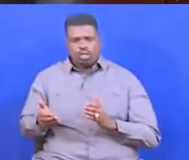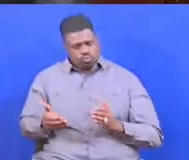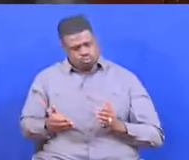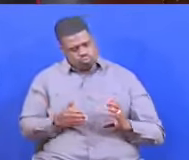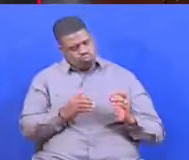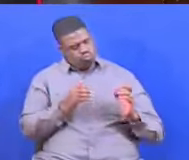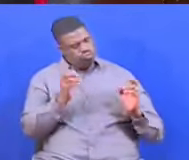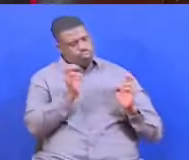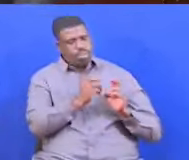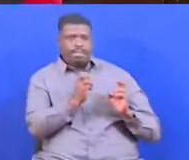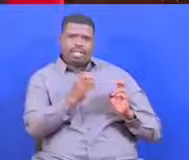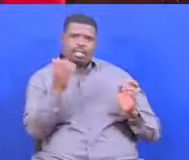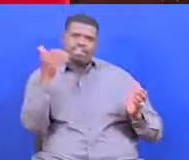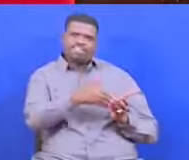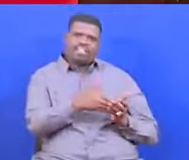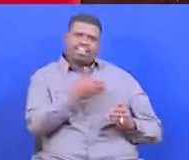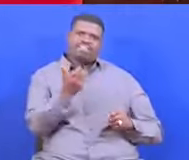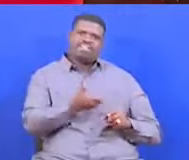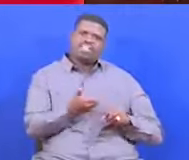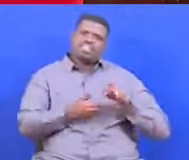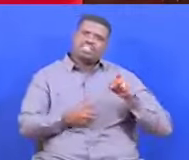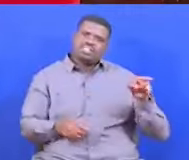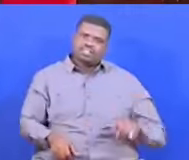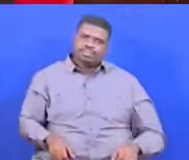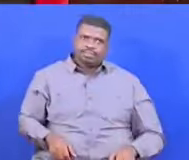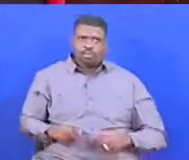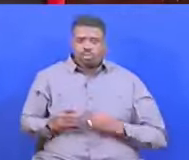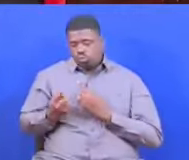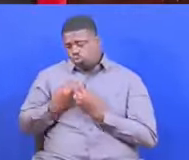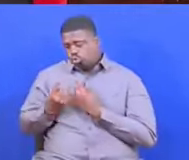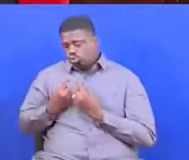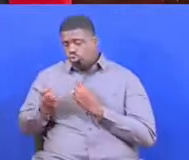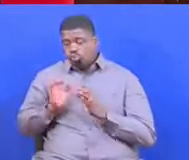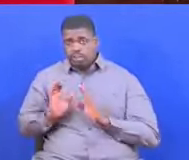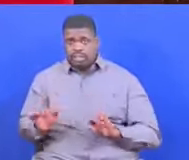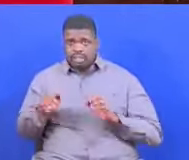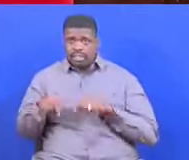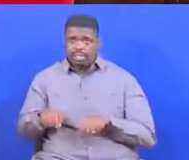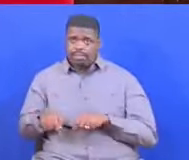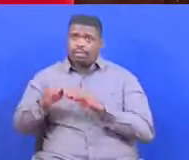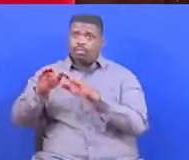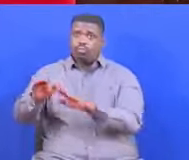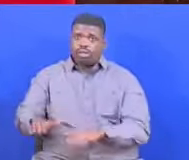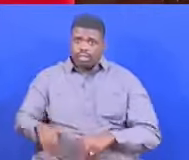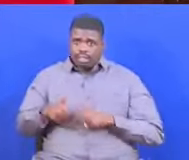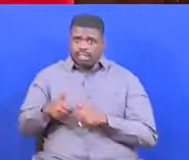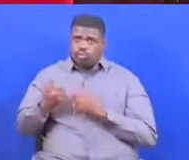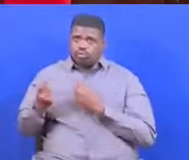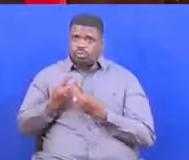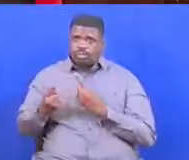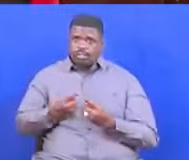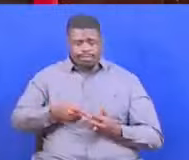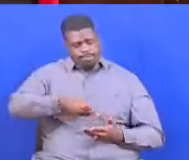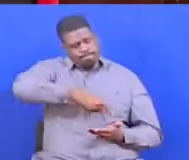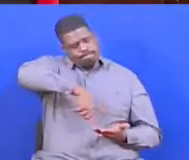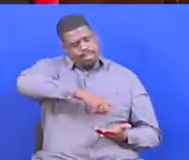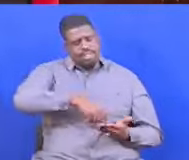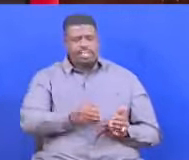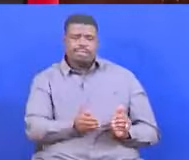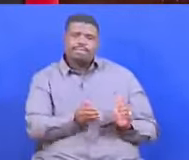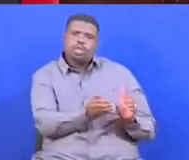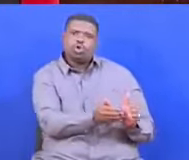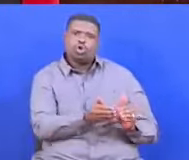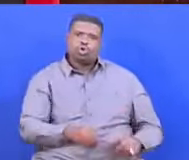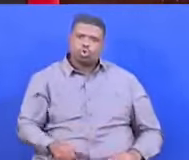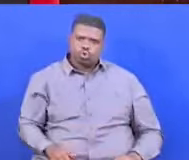kwenye vijiji. Lakini kwenye hili tulizungumza hapa bungeni, tukasema tuna miji midogo ambayo kisheria ni